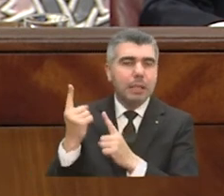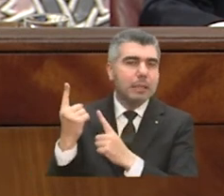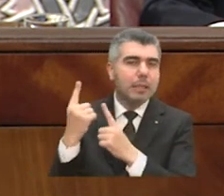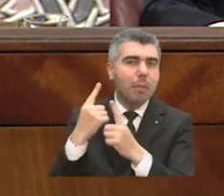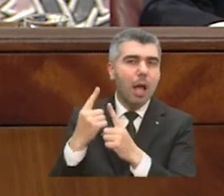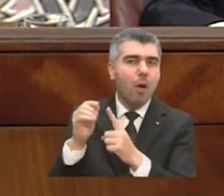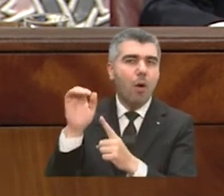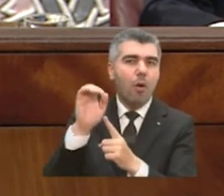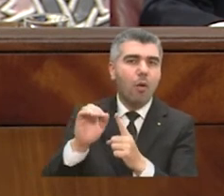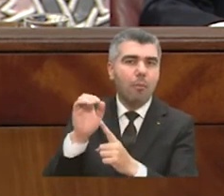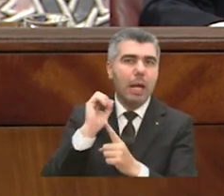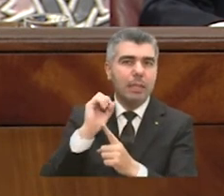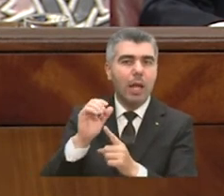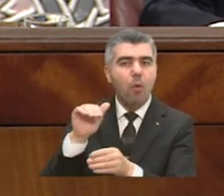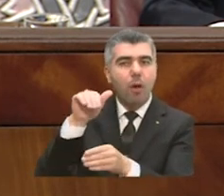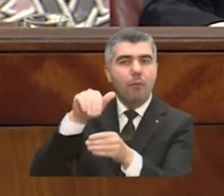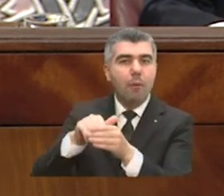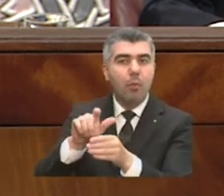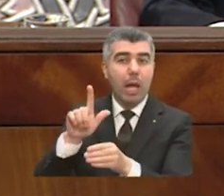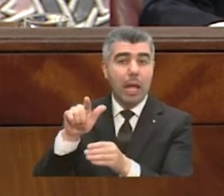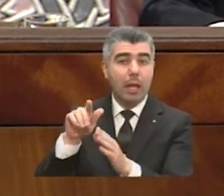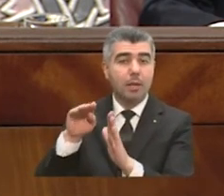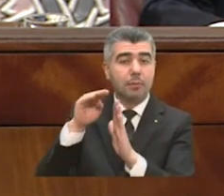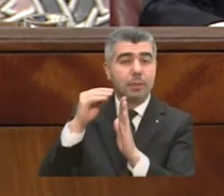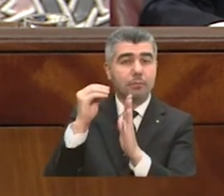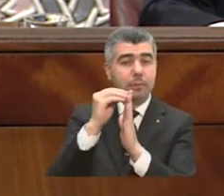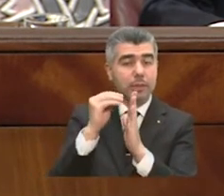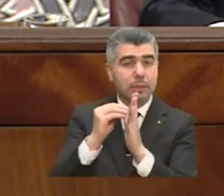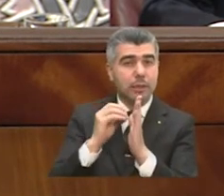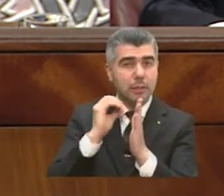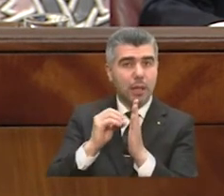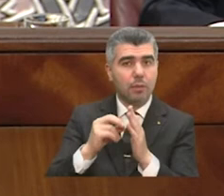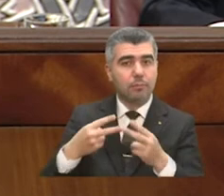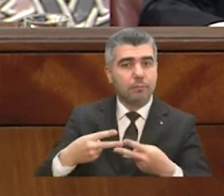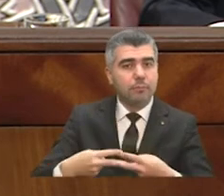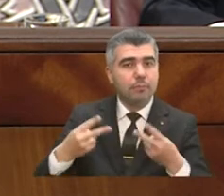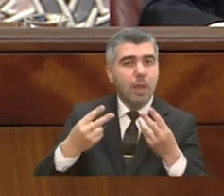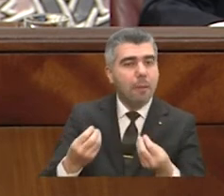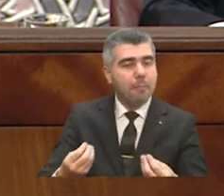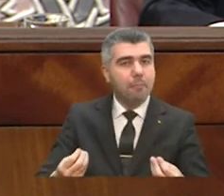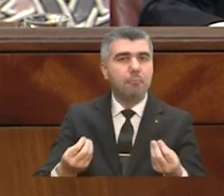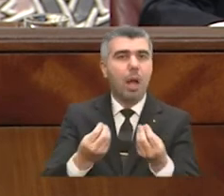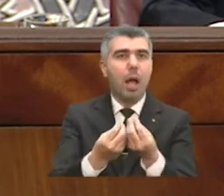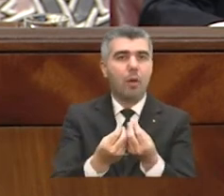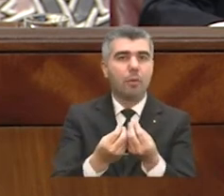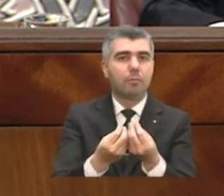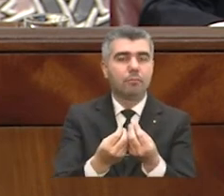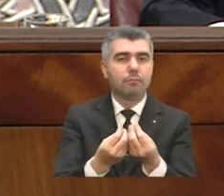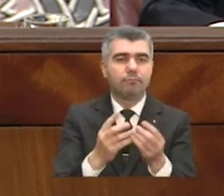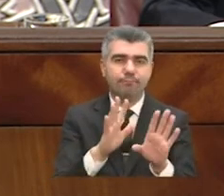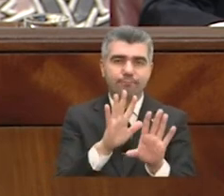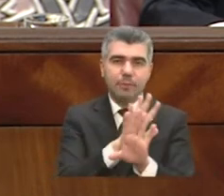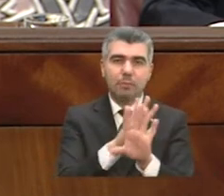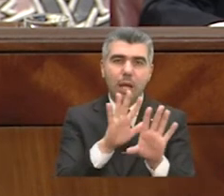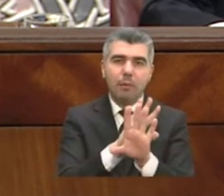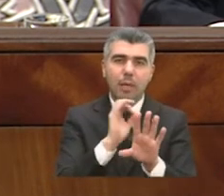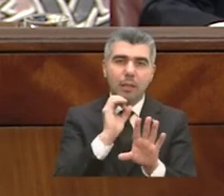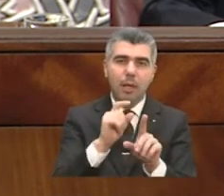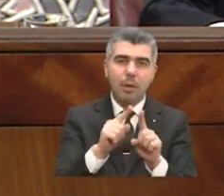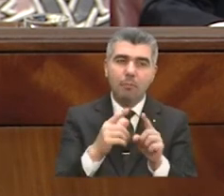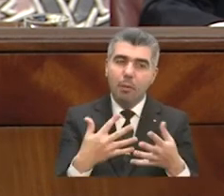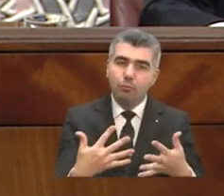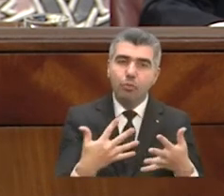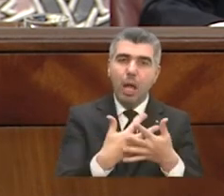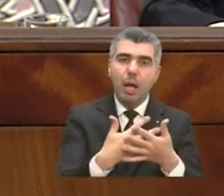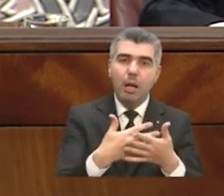marocain s'étonne justement que le Parlement européen s'est laissé